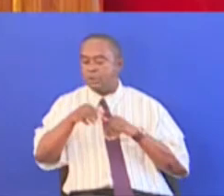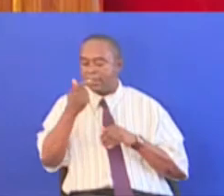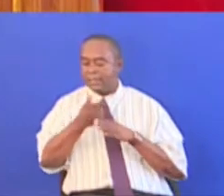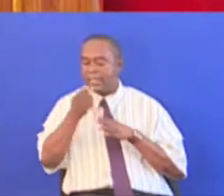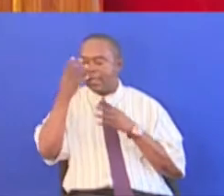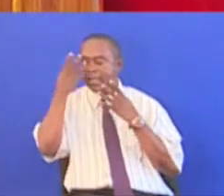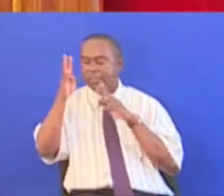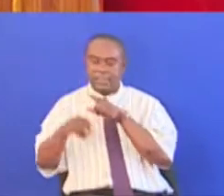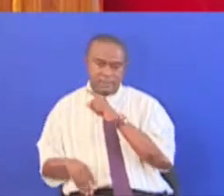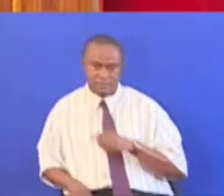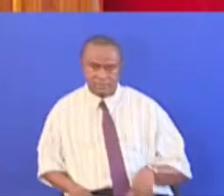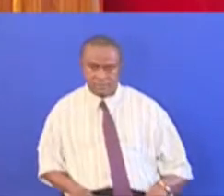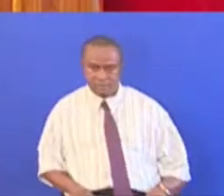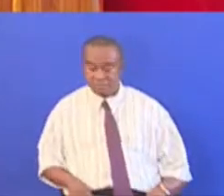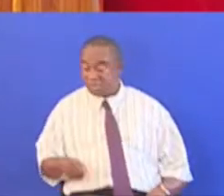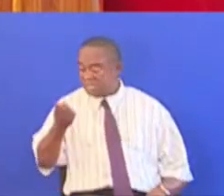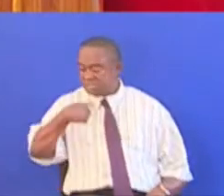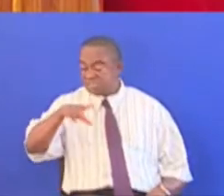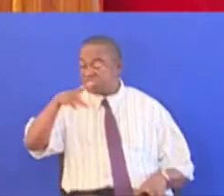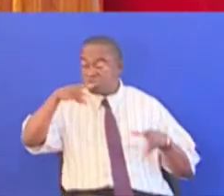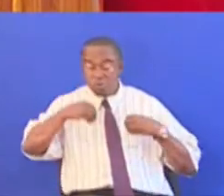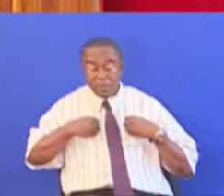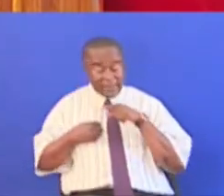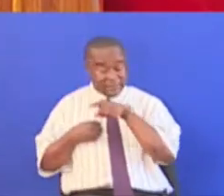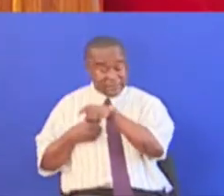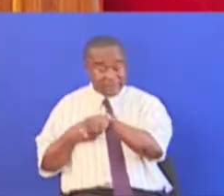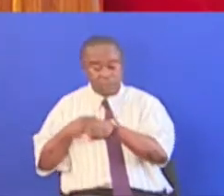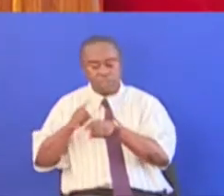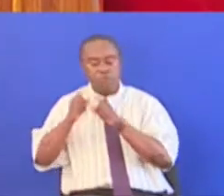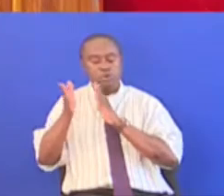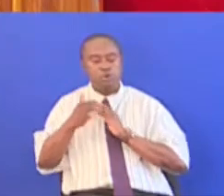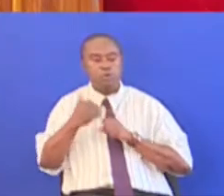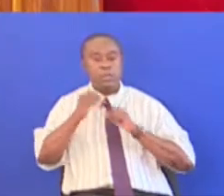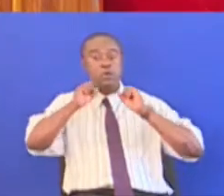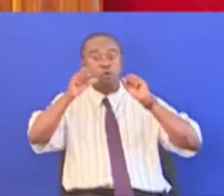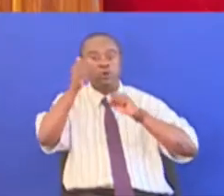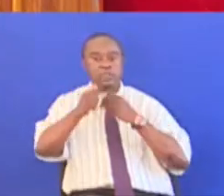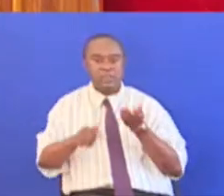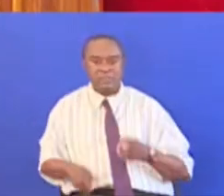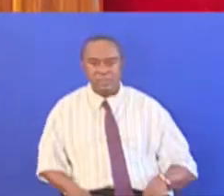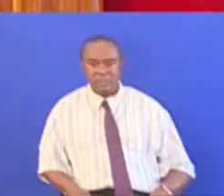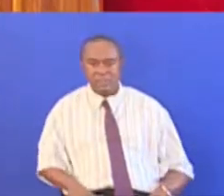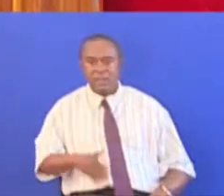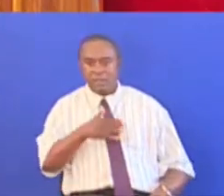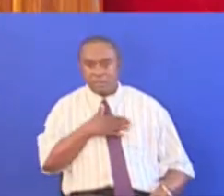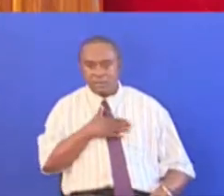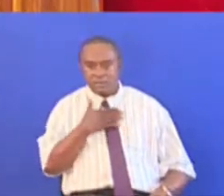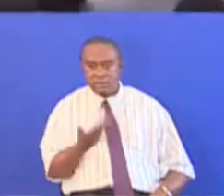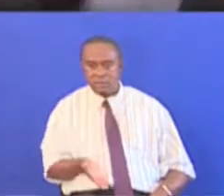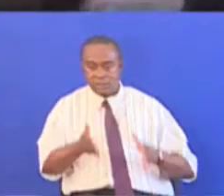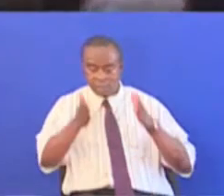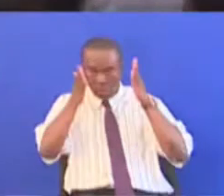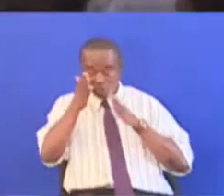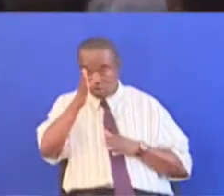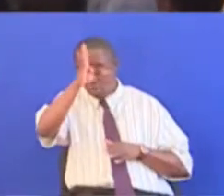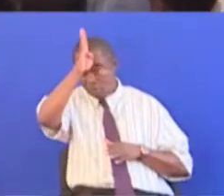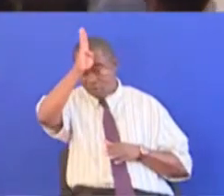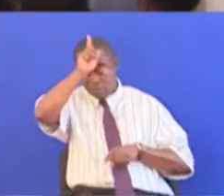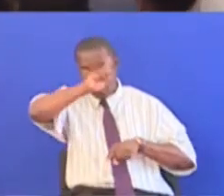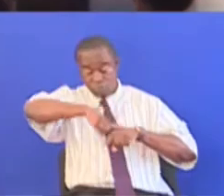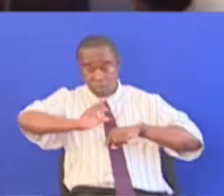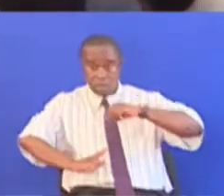Tanganyika, bunge la madaraka, tukijiandaa kupata uhuru wa nchi yetu. Asante sana mheshimiwa Profesa